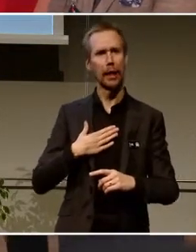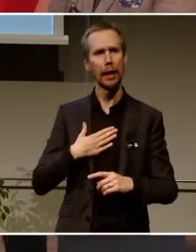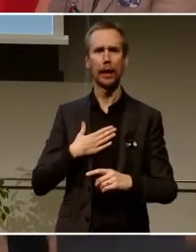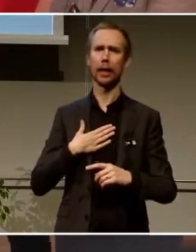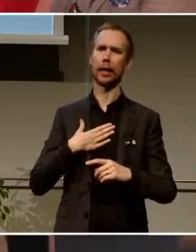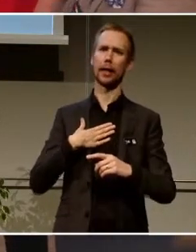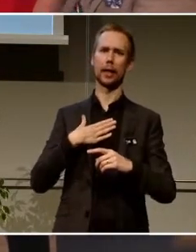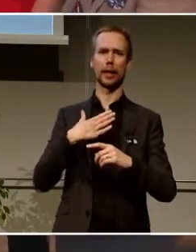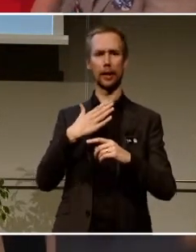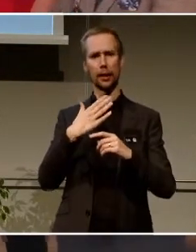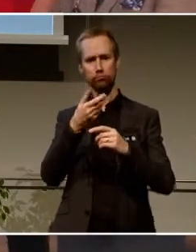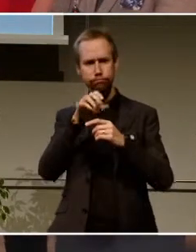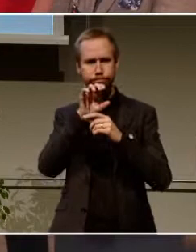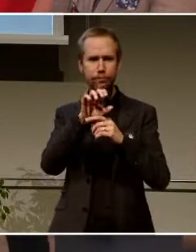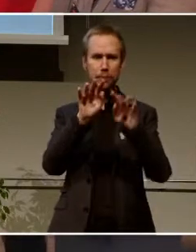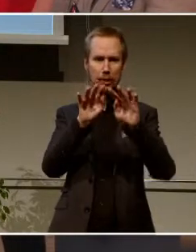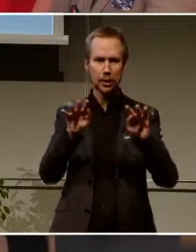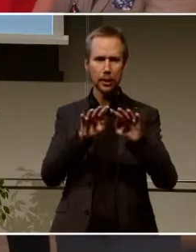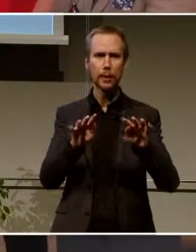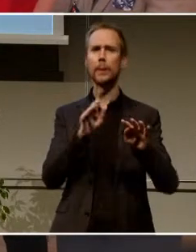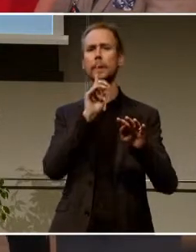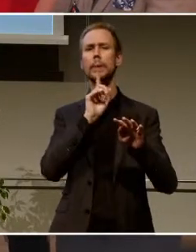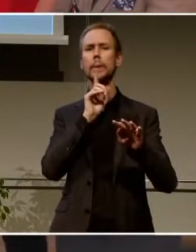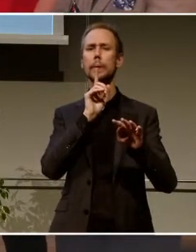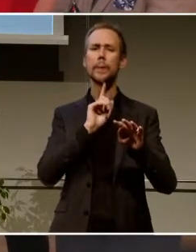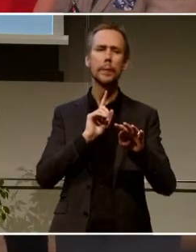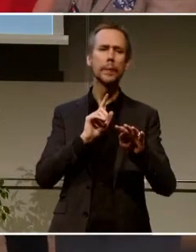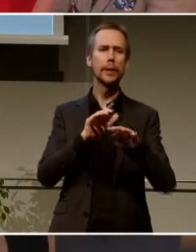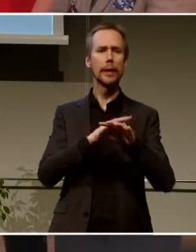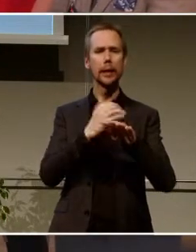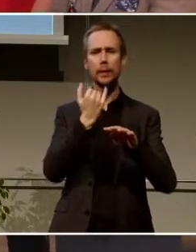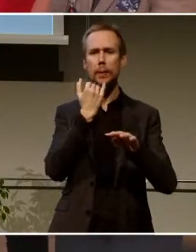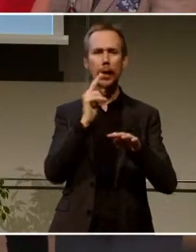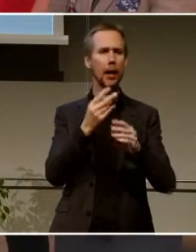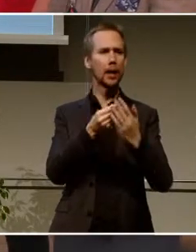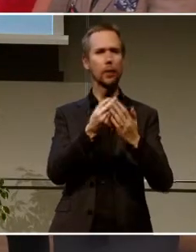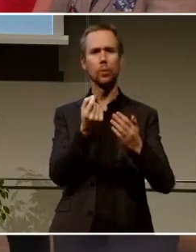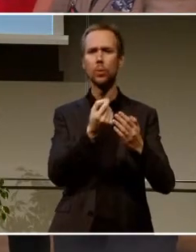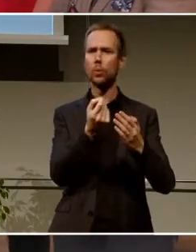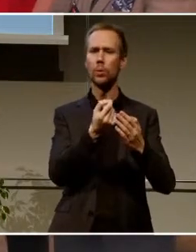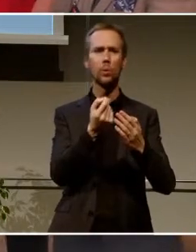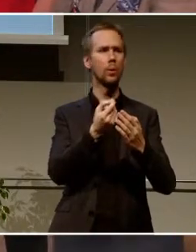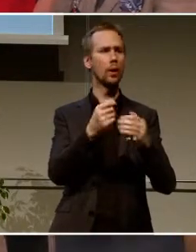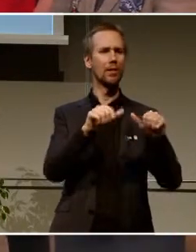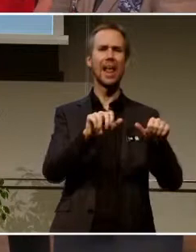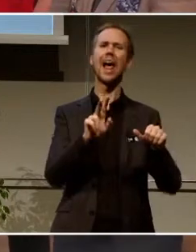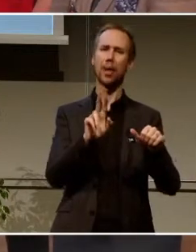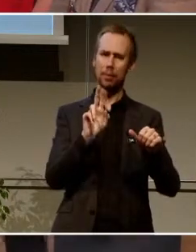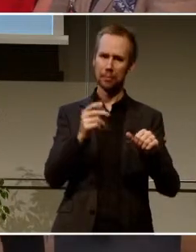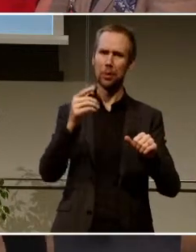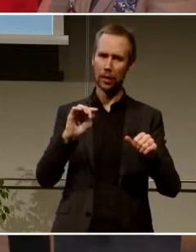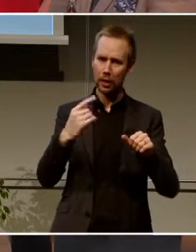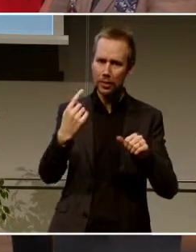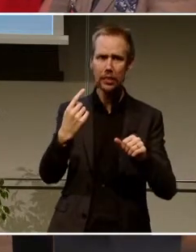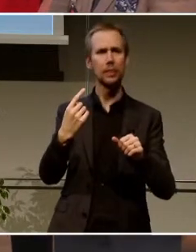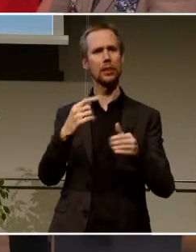från en viss affär, utan det handlar ju grundläggande om att typ kunna betala sina räkningar, få kontakt med Skatteverket eller skicka in... Alltså,